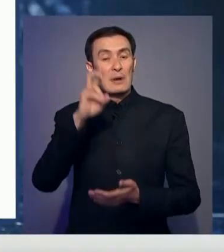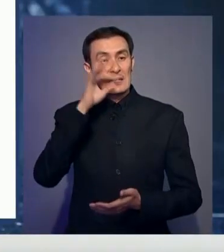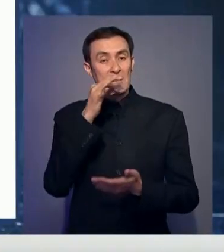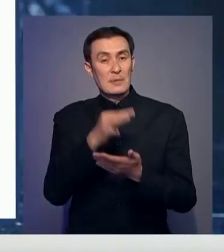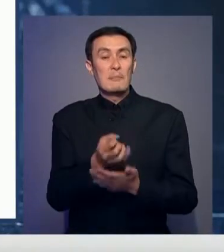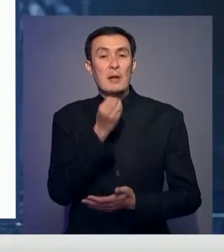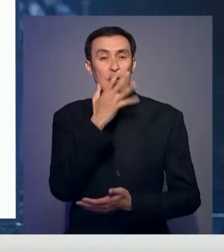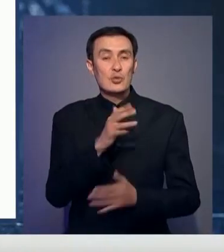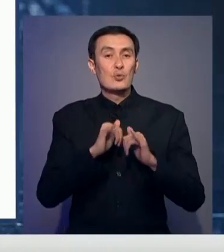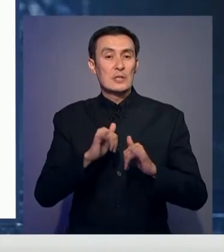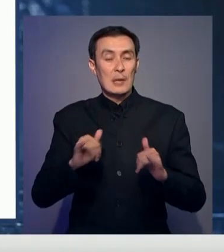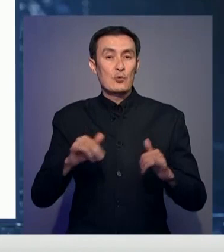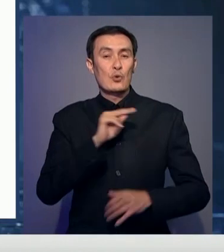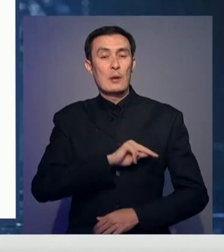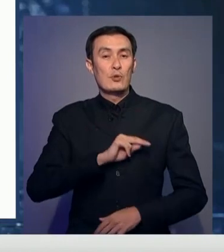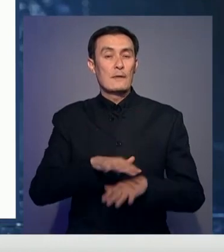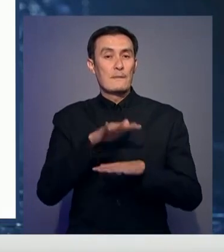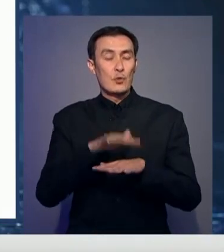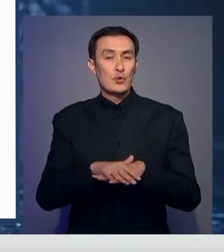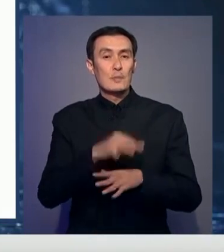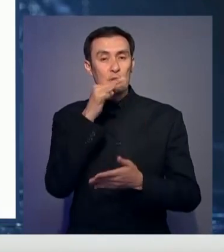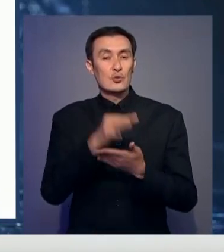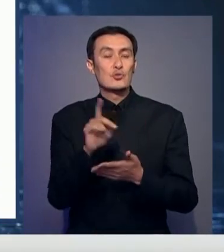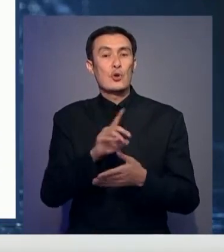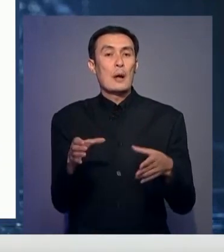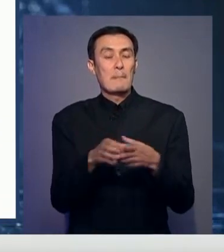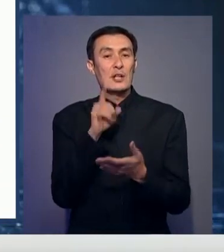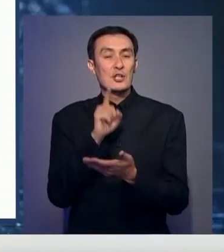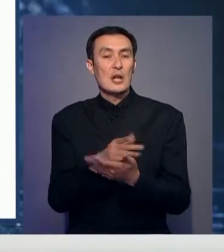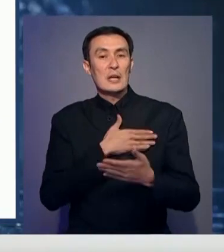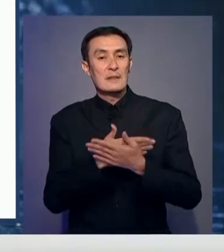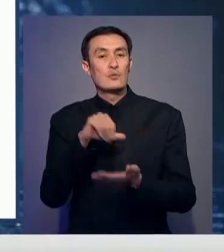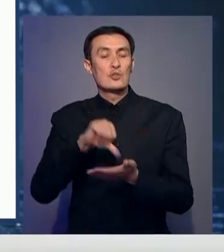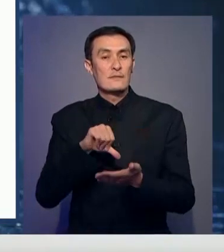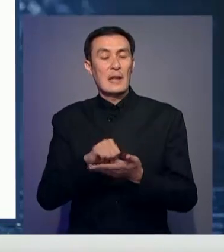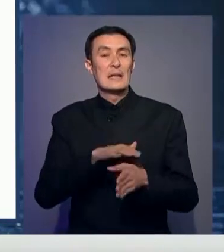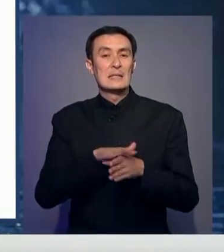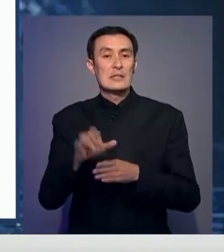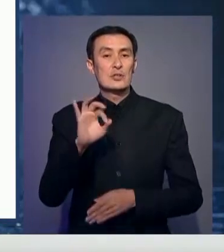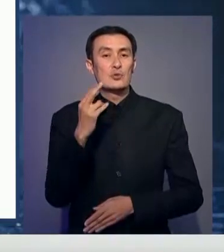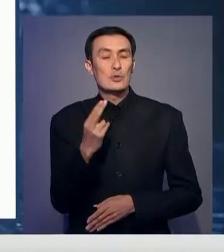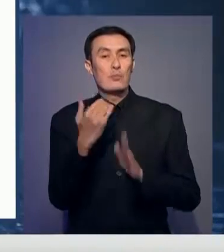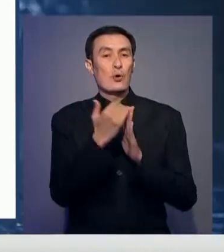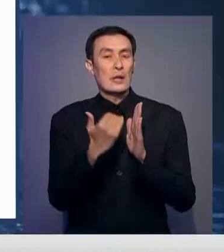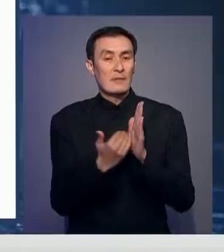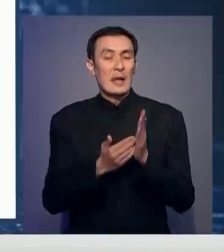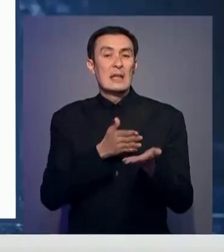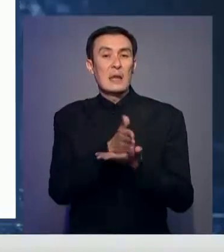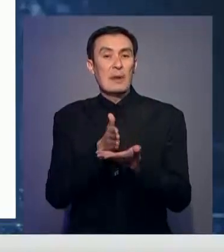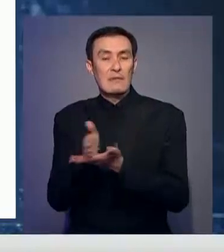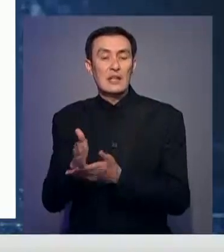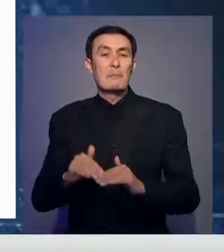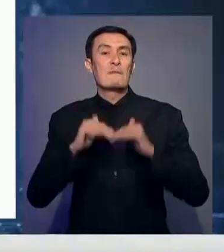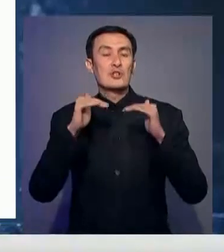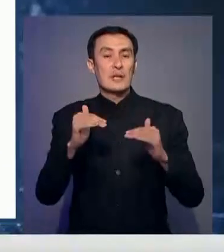отметил положительную динамику работы фонда и подчеркнул, что компании должны активно участвовать в реализации социальных проектов, направленных